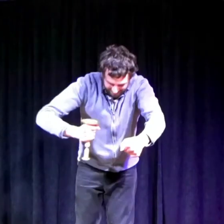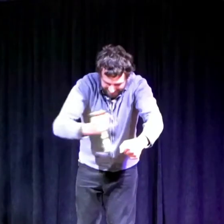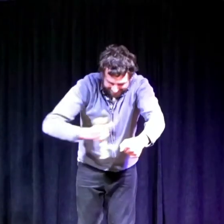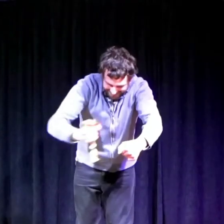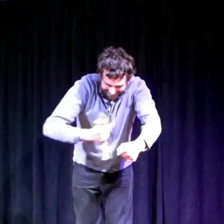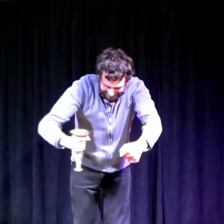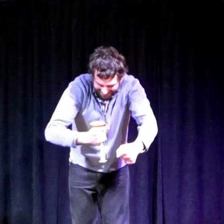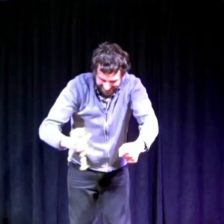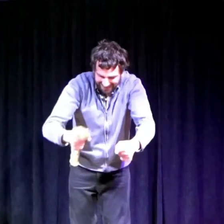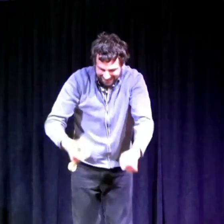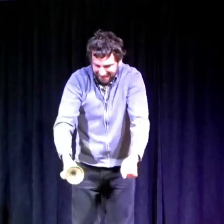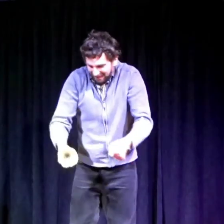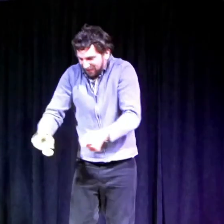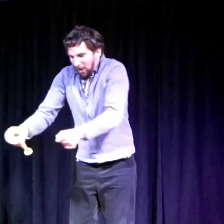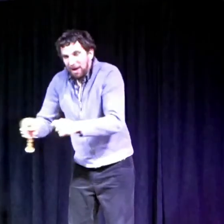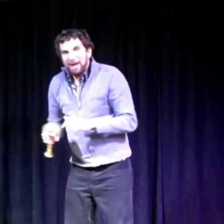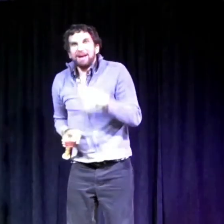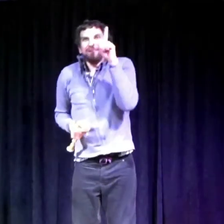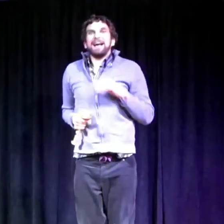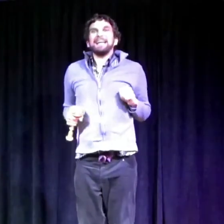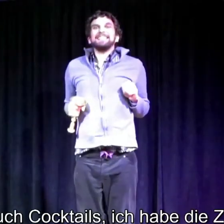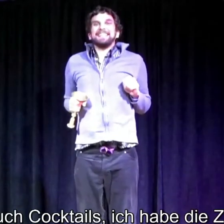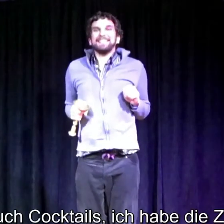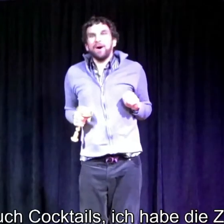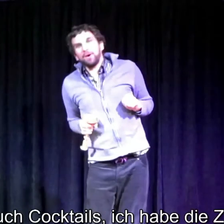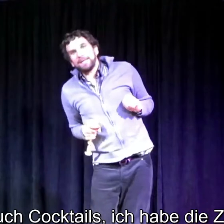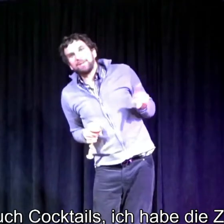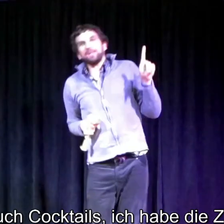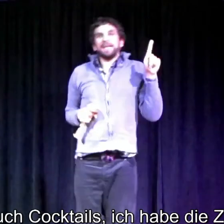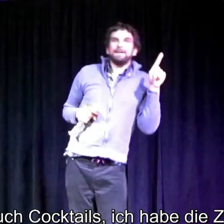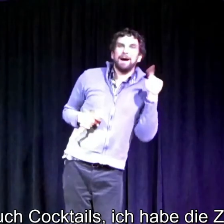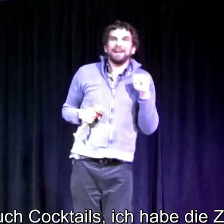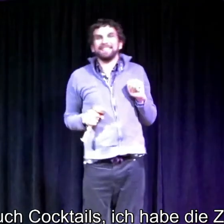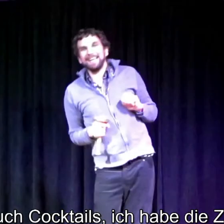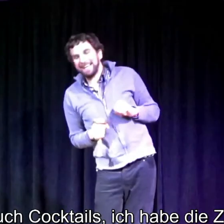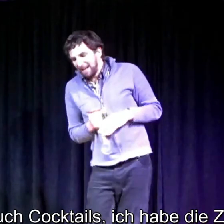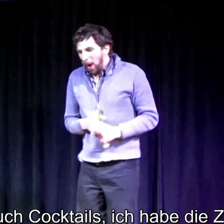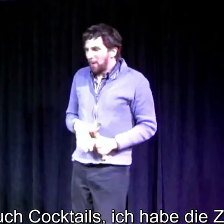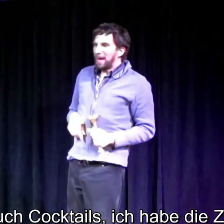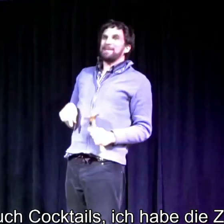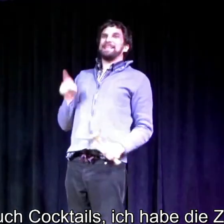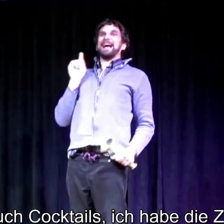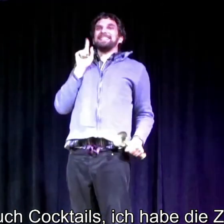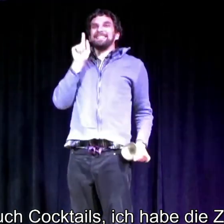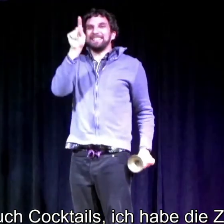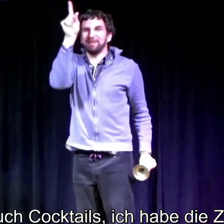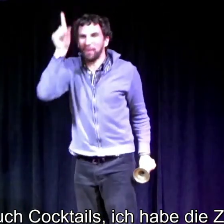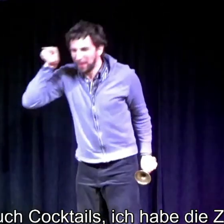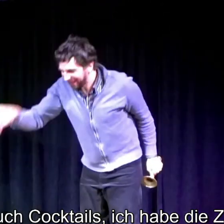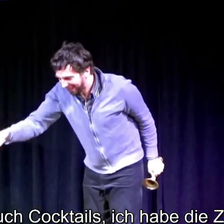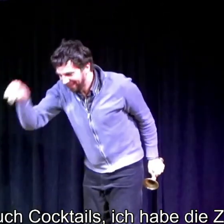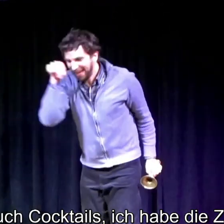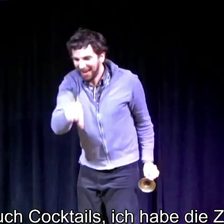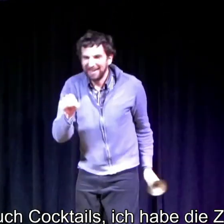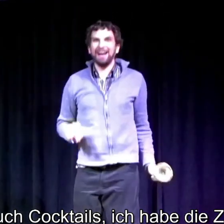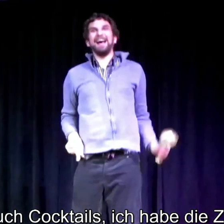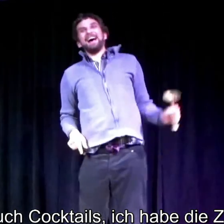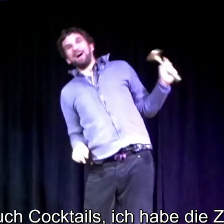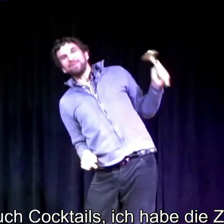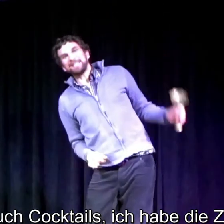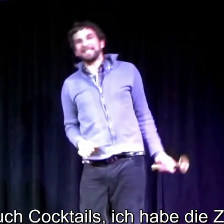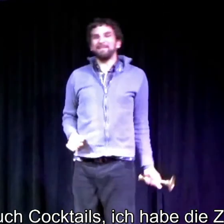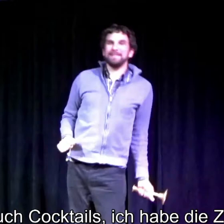Geld gespart, nicht? Ja, so. Wir hatten gestern auch noch eine Cocktailparty, nicht? Und da habe ich die ganzen Zitrönchen